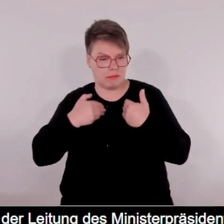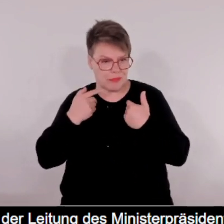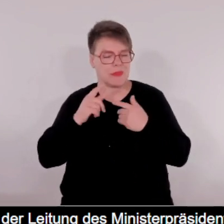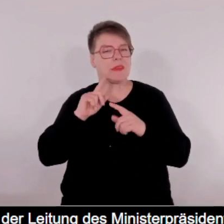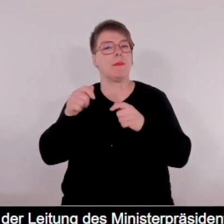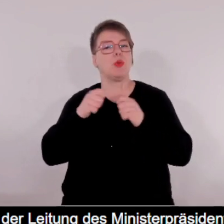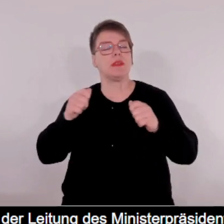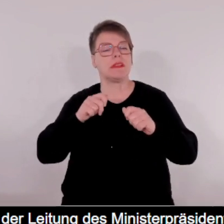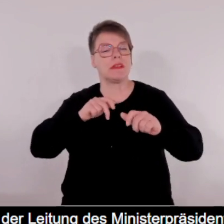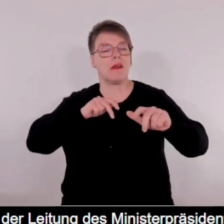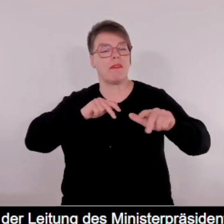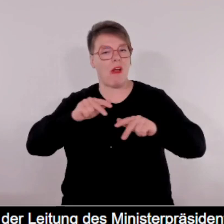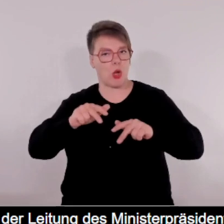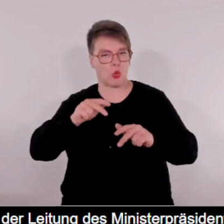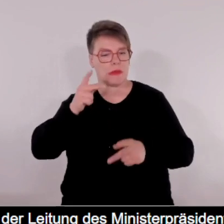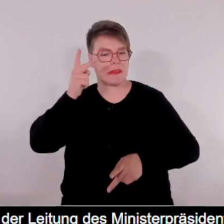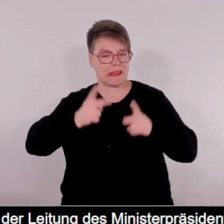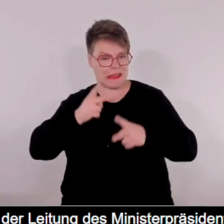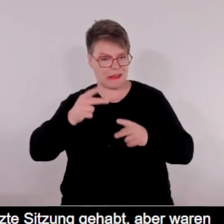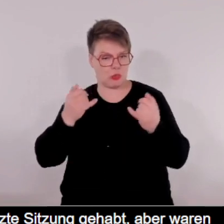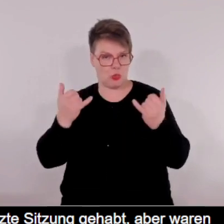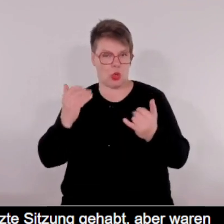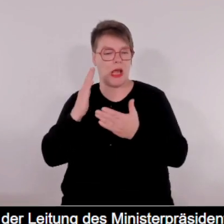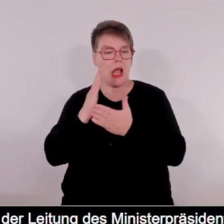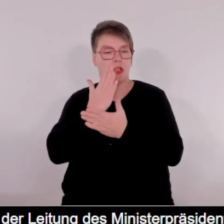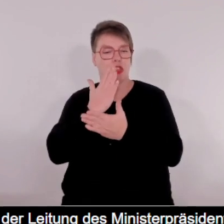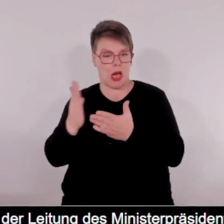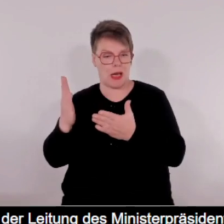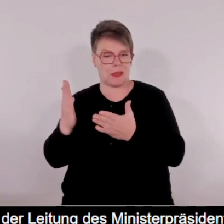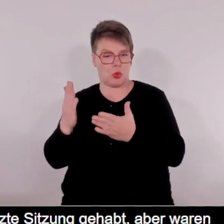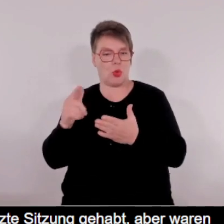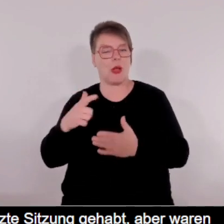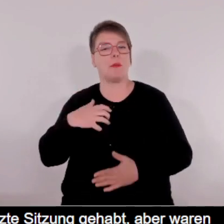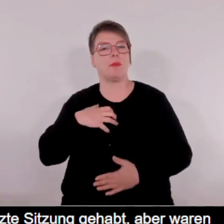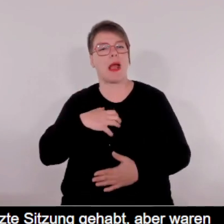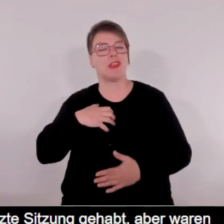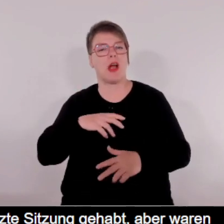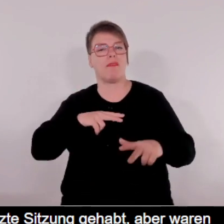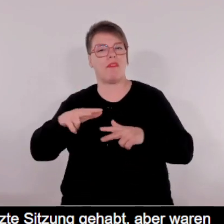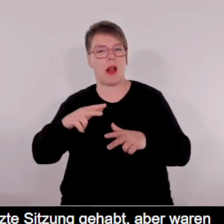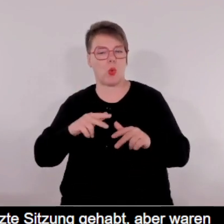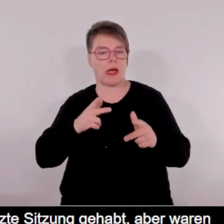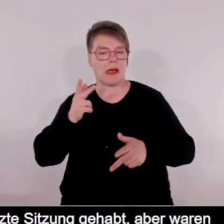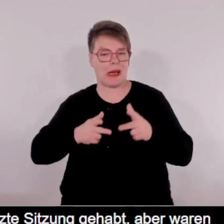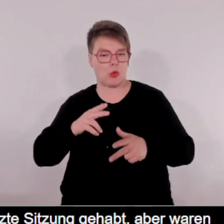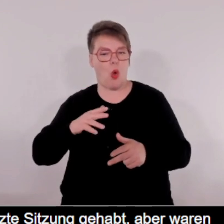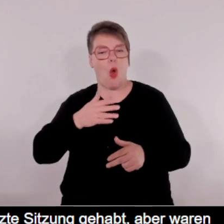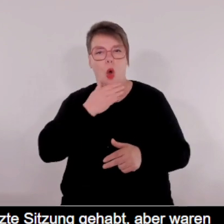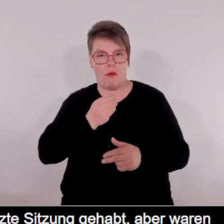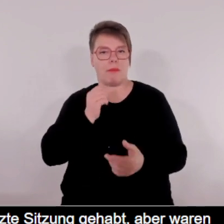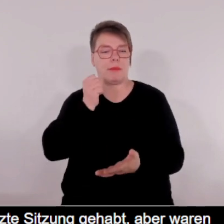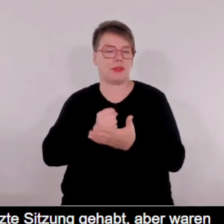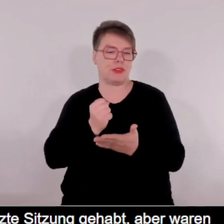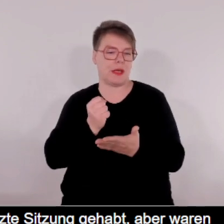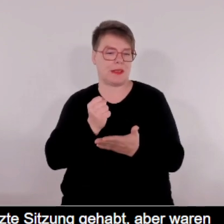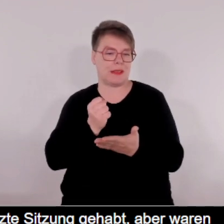Revisionen keinen Erfolg, also keinen Erfolg mit ihrem Antrag die in den Dienstgebäuden der Behörden des